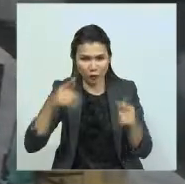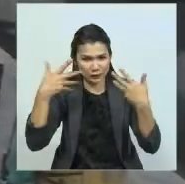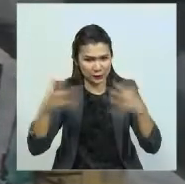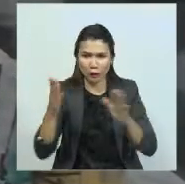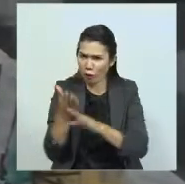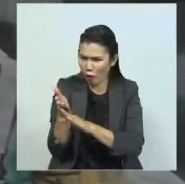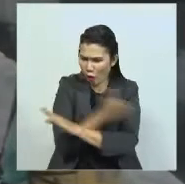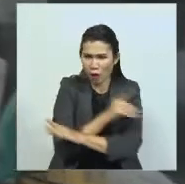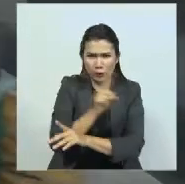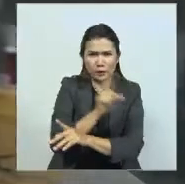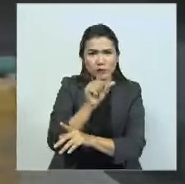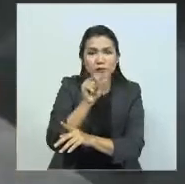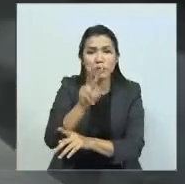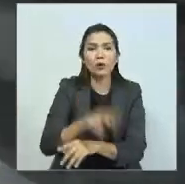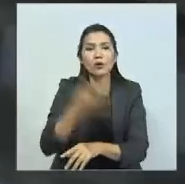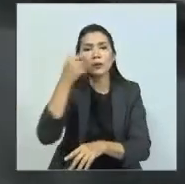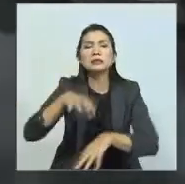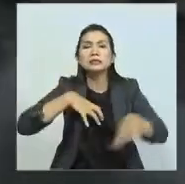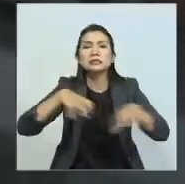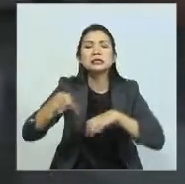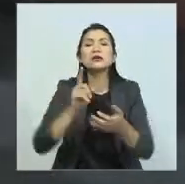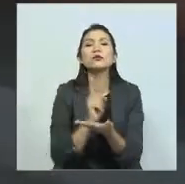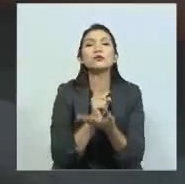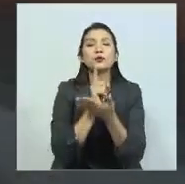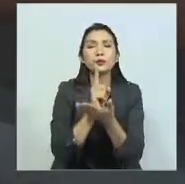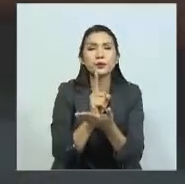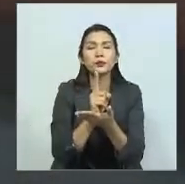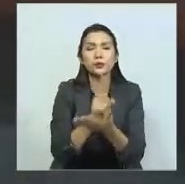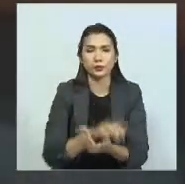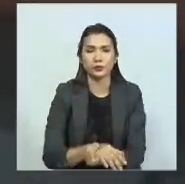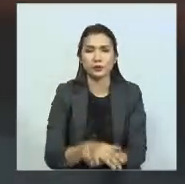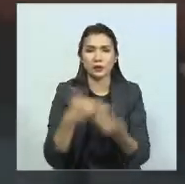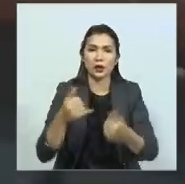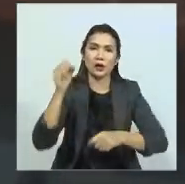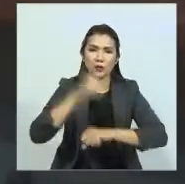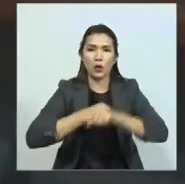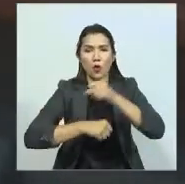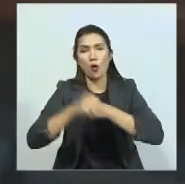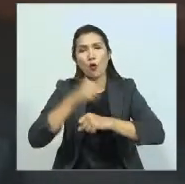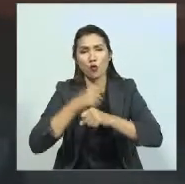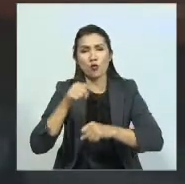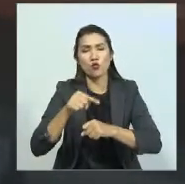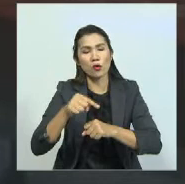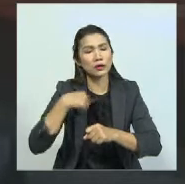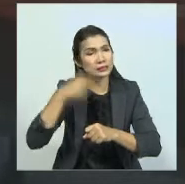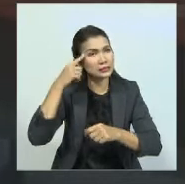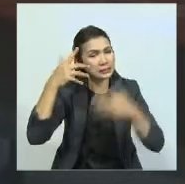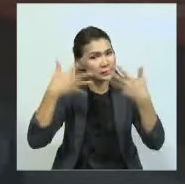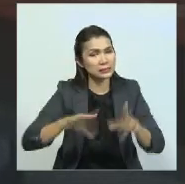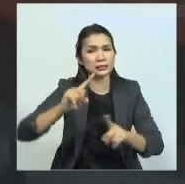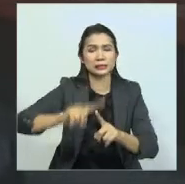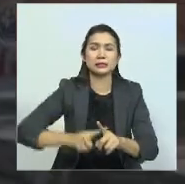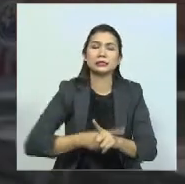อนนะคะเพื่อเตรียมพื้นที่สำหรับจัดงานเทศกาลลอยกระทงขณะที่การก่อสร้างที่เหลือก็คาดว่าจะแล้วเสร็จประมาณเดือนมีนาค